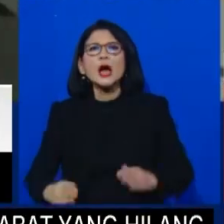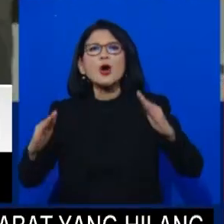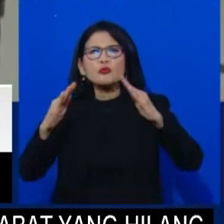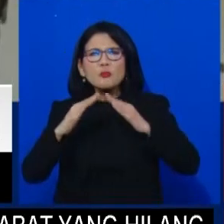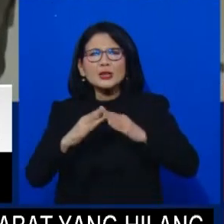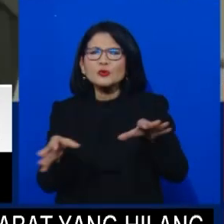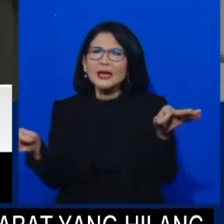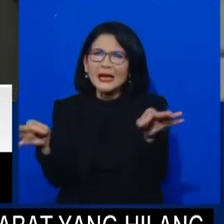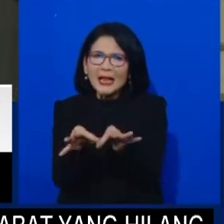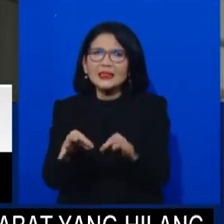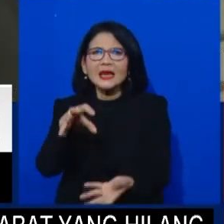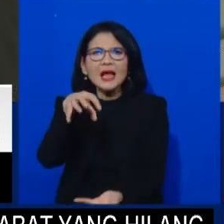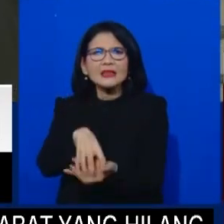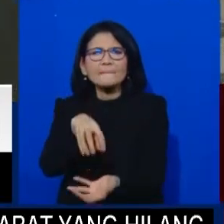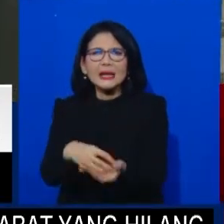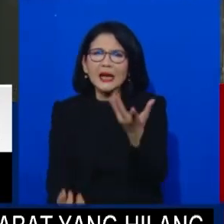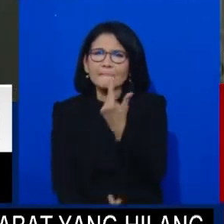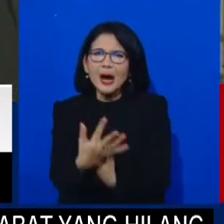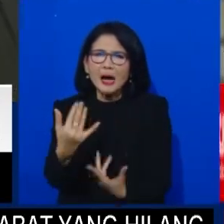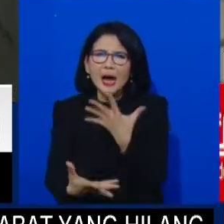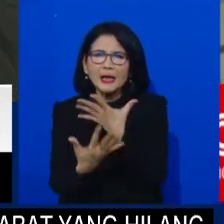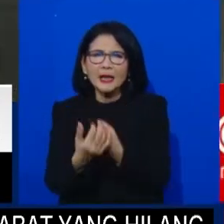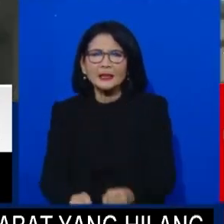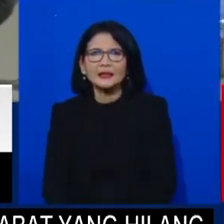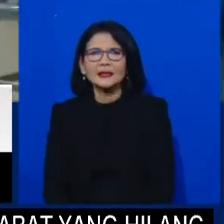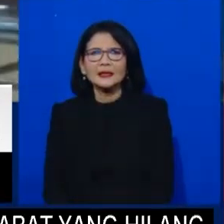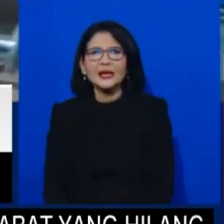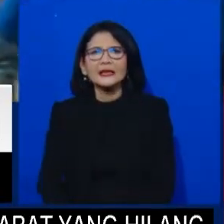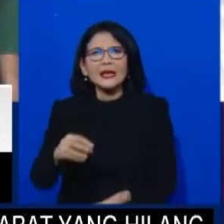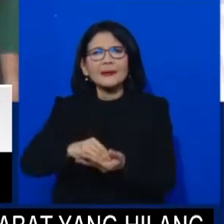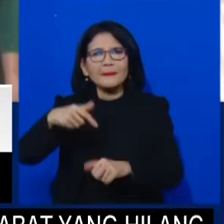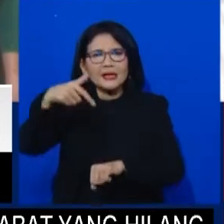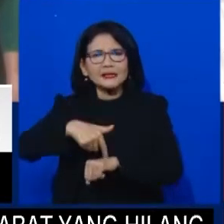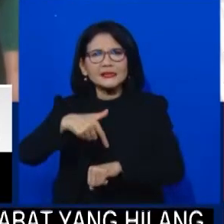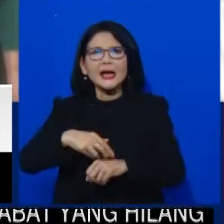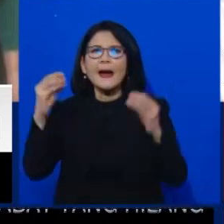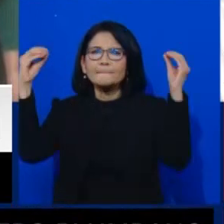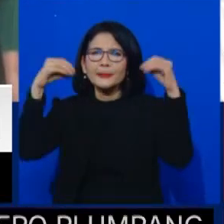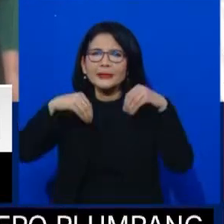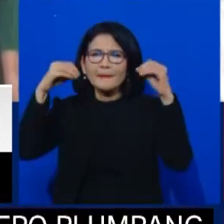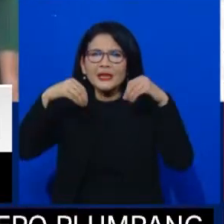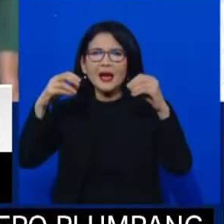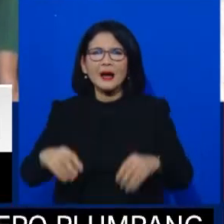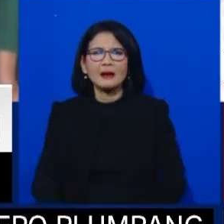dengan lokasi kebakaran, yaitu di depo BBM Pertamina,